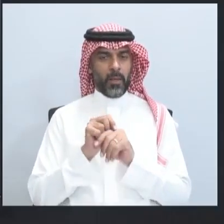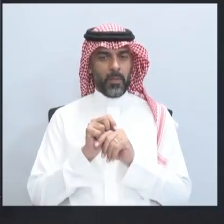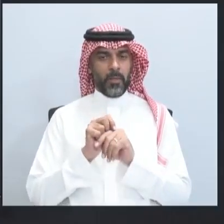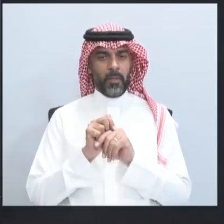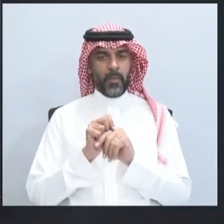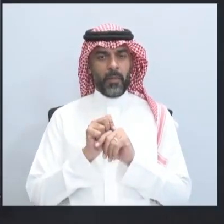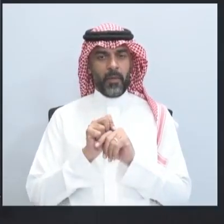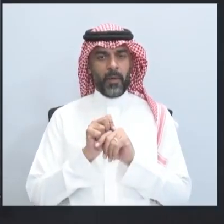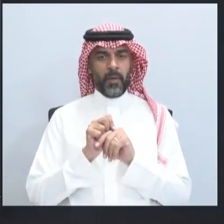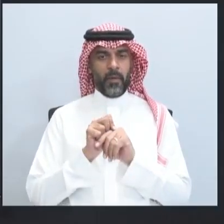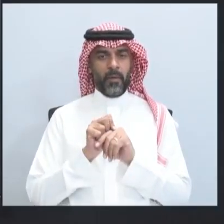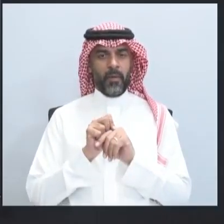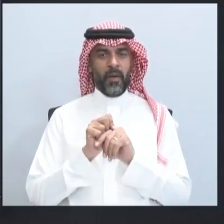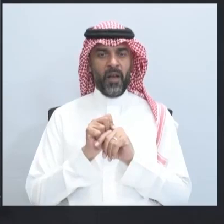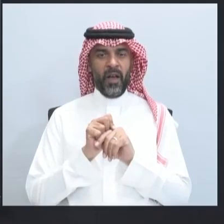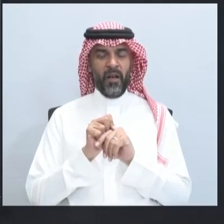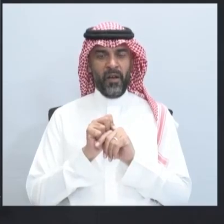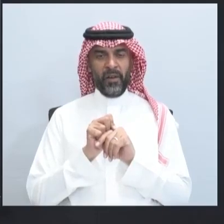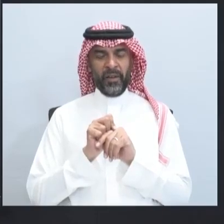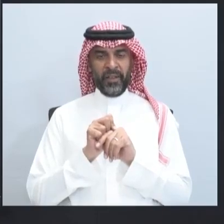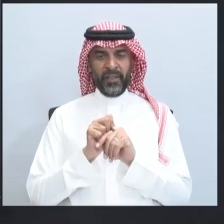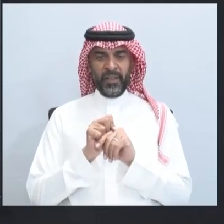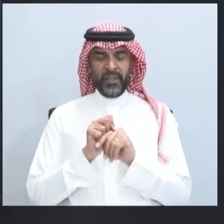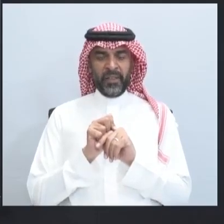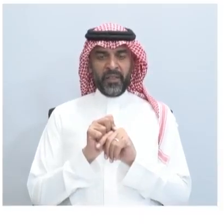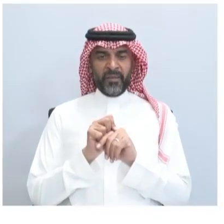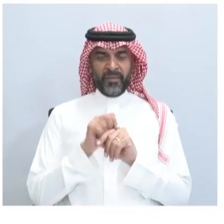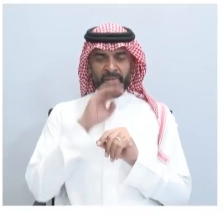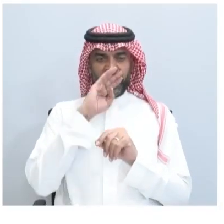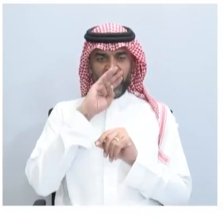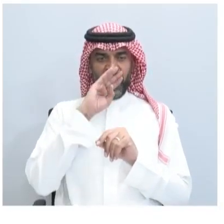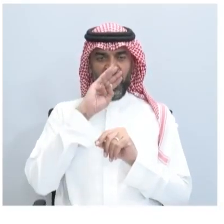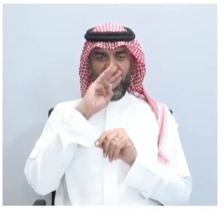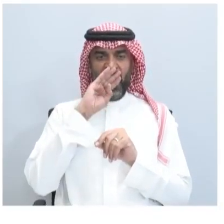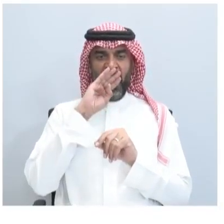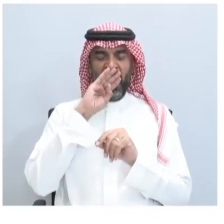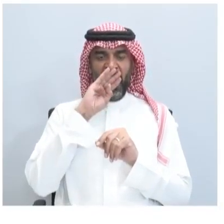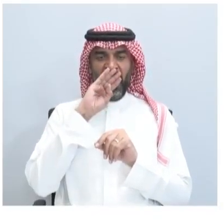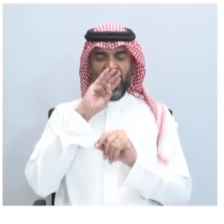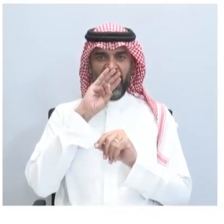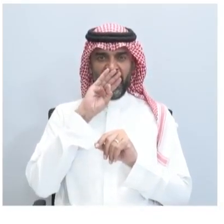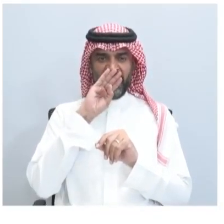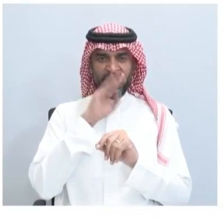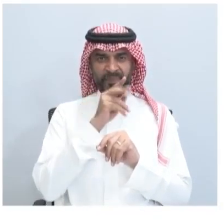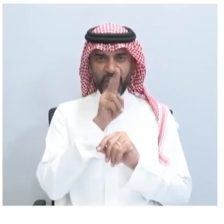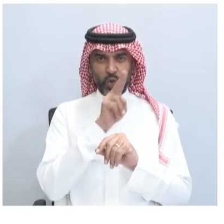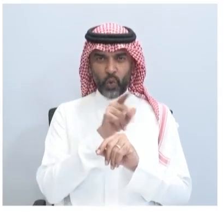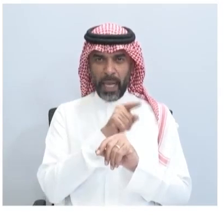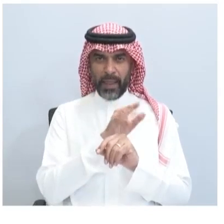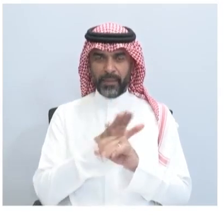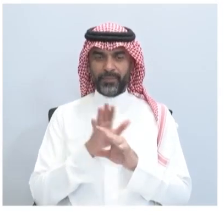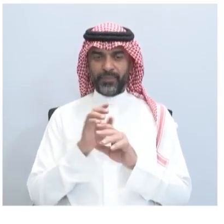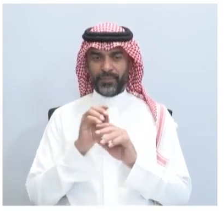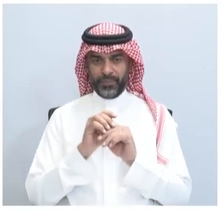مكانه من هنا لان من هنا استفهاميه ولذلك وضعنا علامه الترقيم علامه الاستفهام بمن